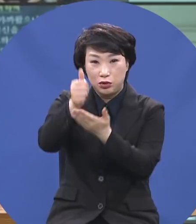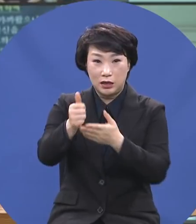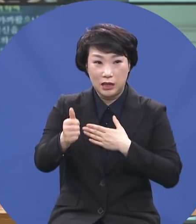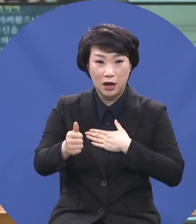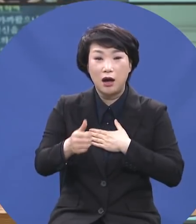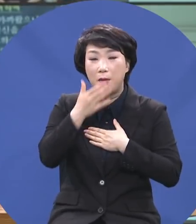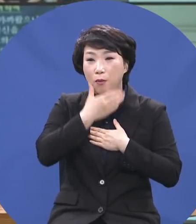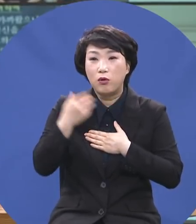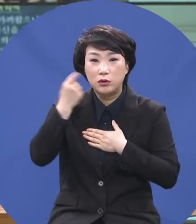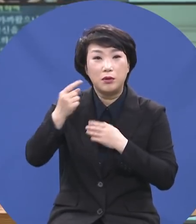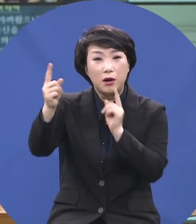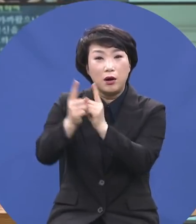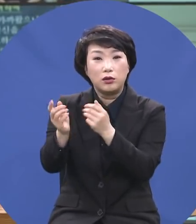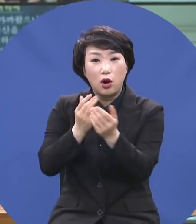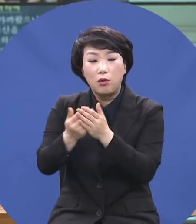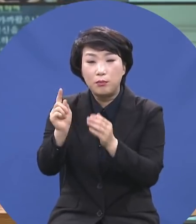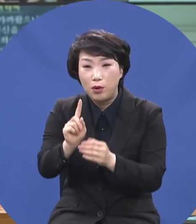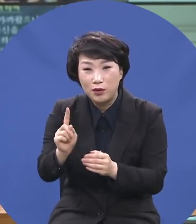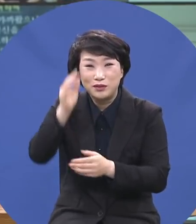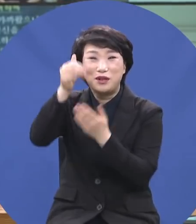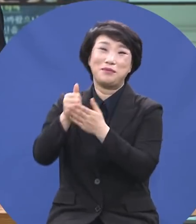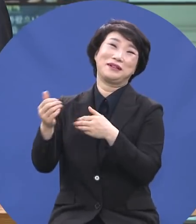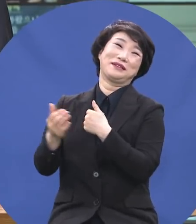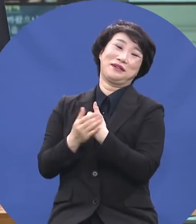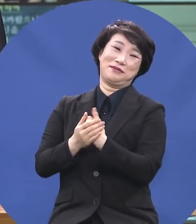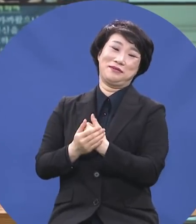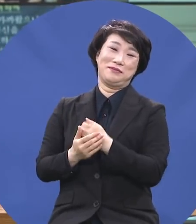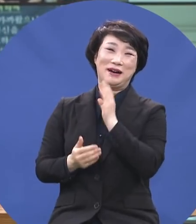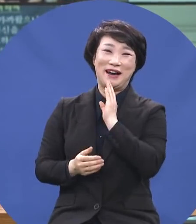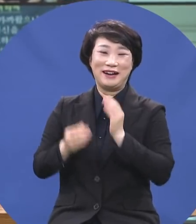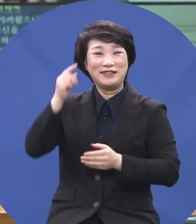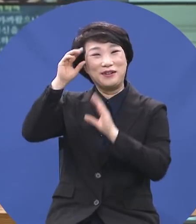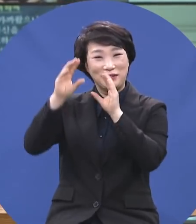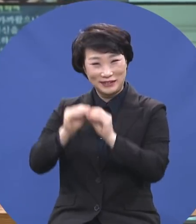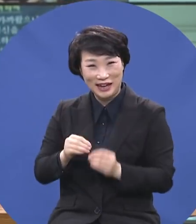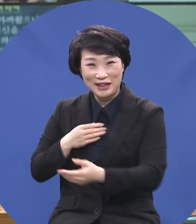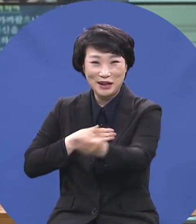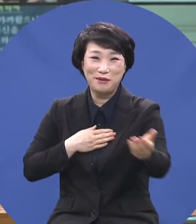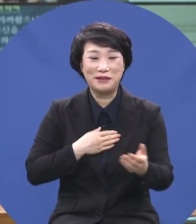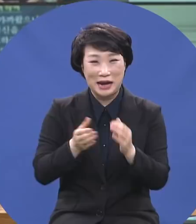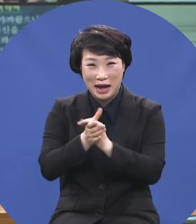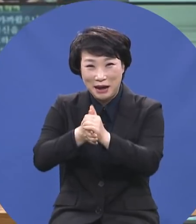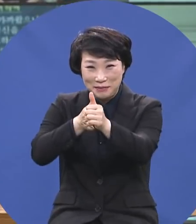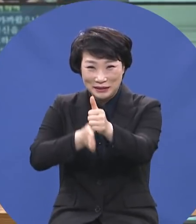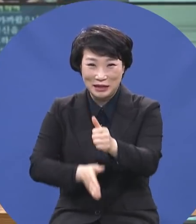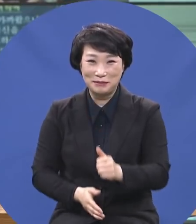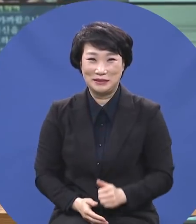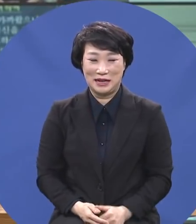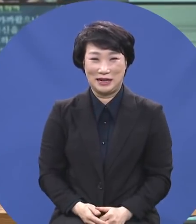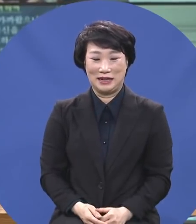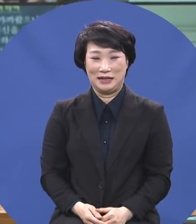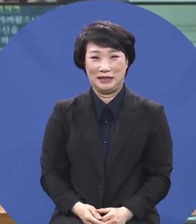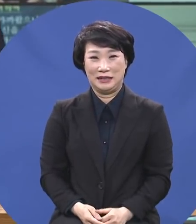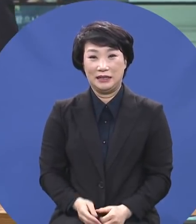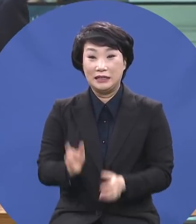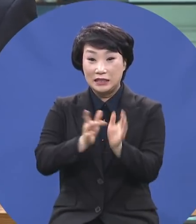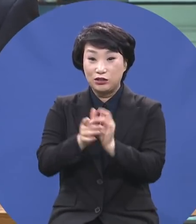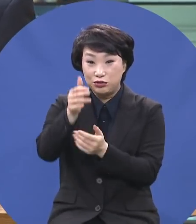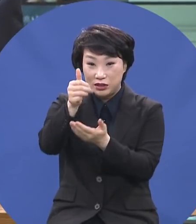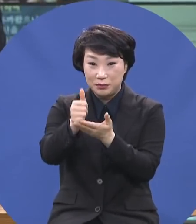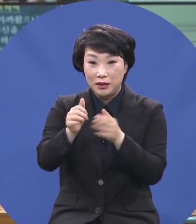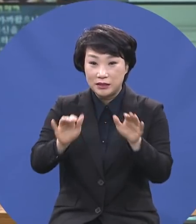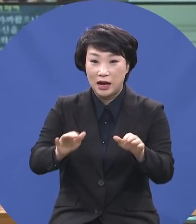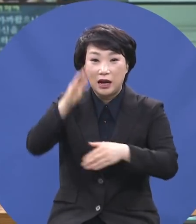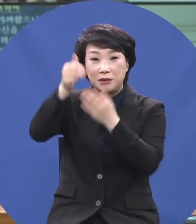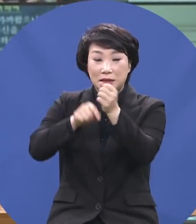복음을 만나는 것은 성령이 하셨으니 동의하시면 아멘 합시다. 그래서 예수께서